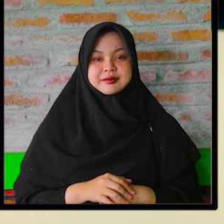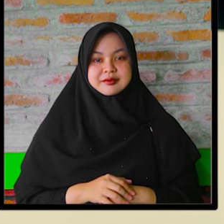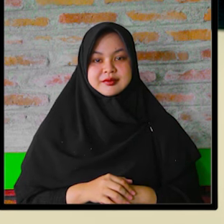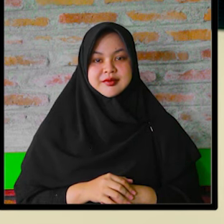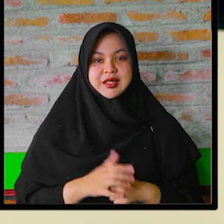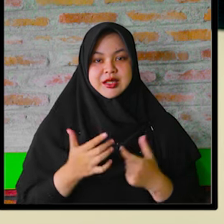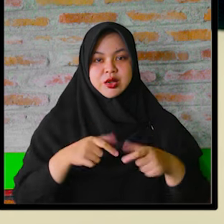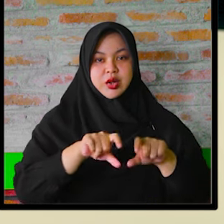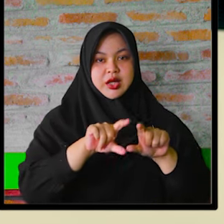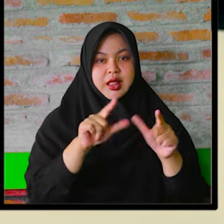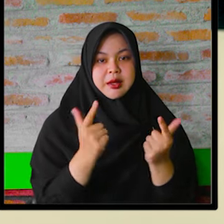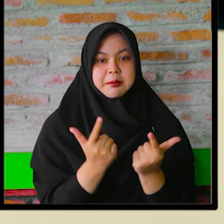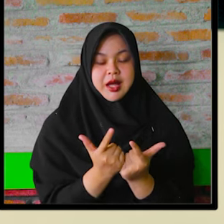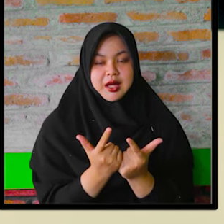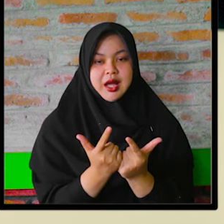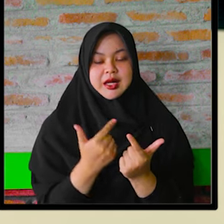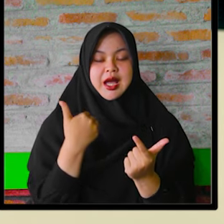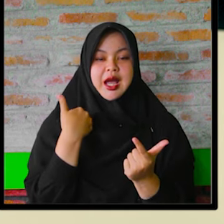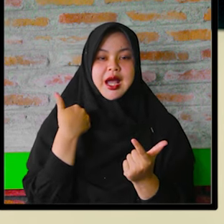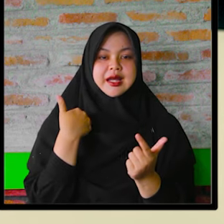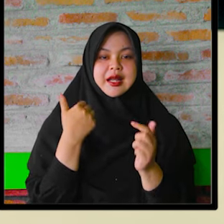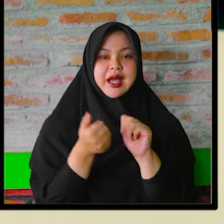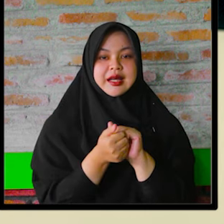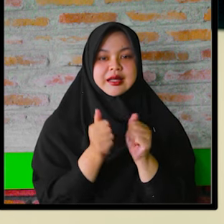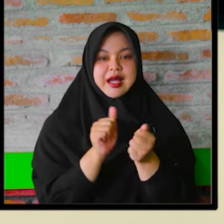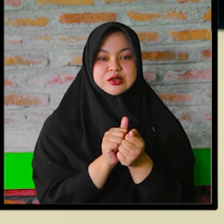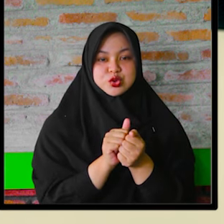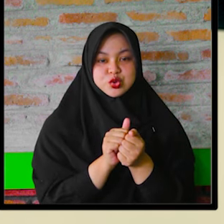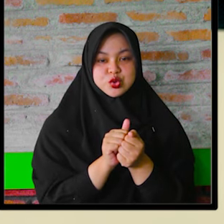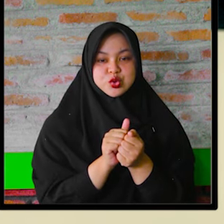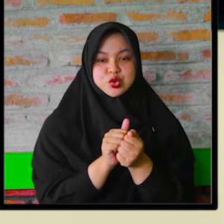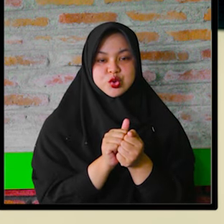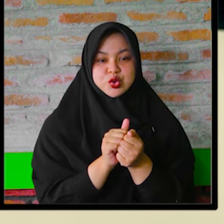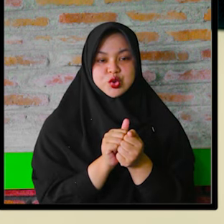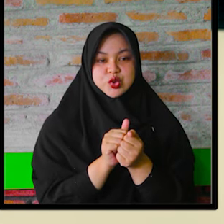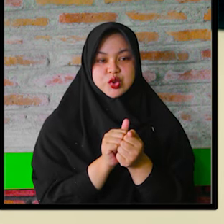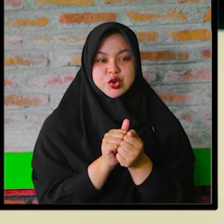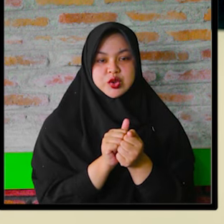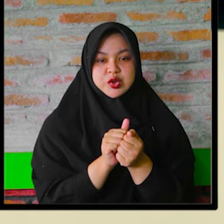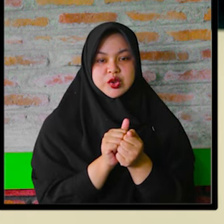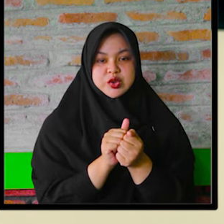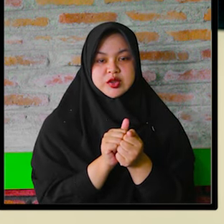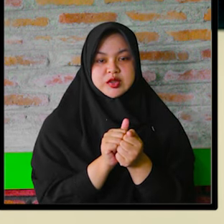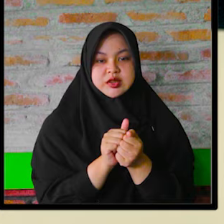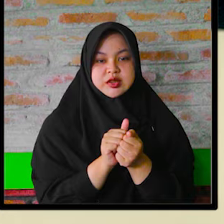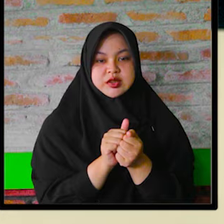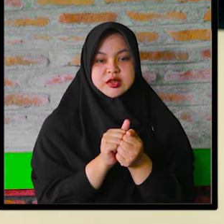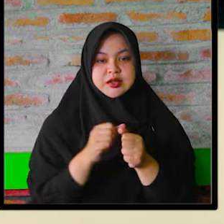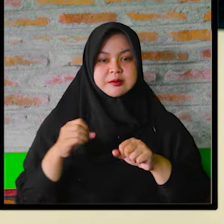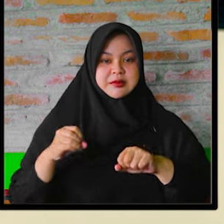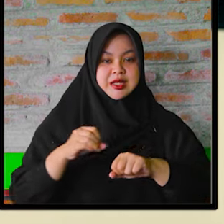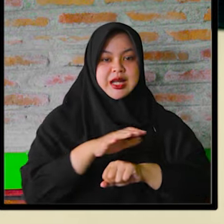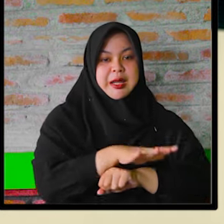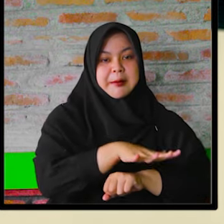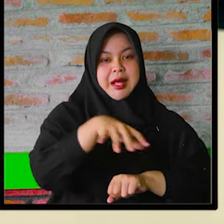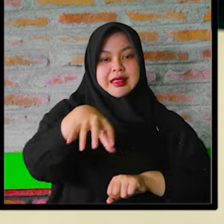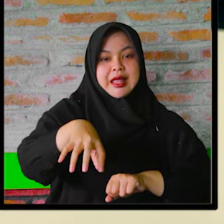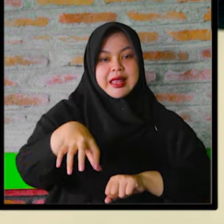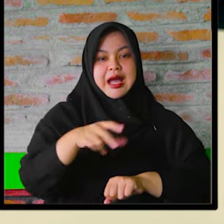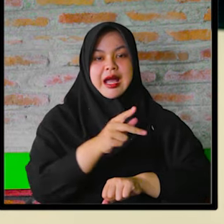itu 2005 he ee ada kasus yang EE menimpa ee tetangga kami